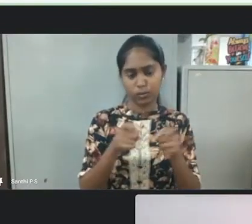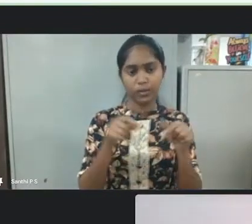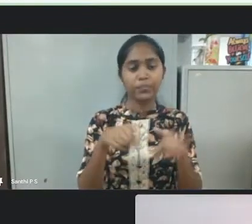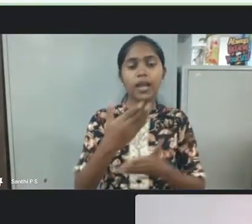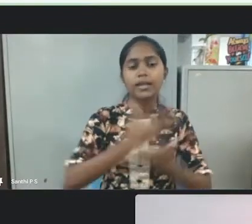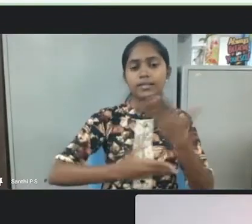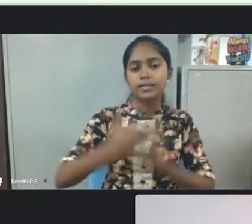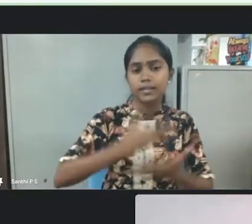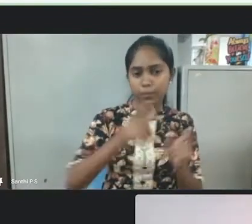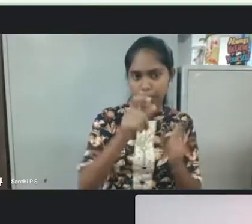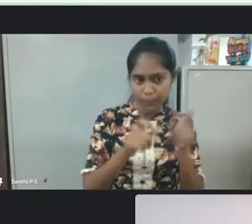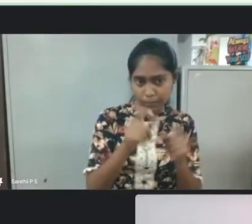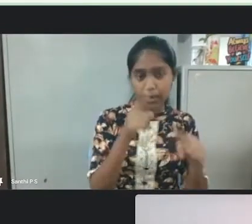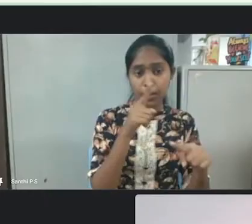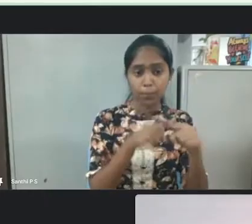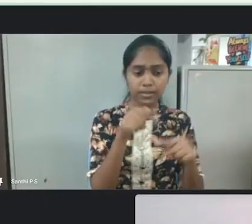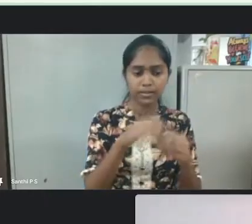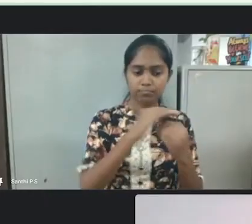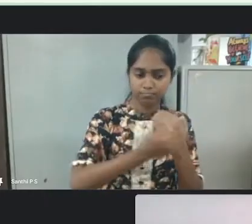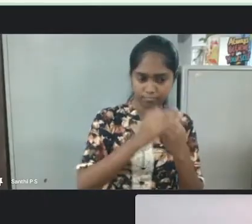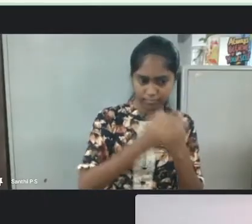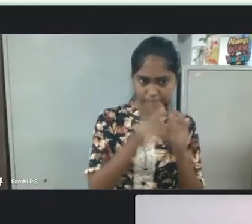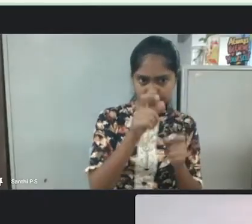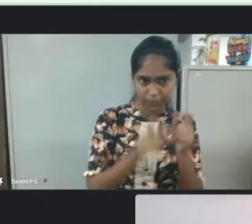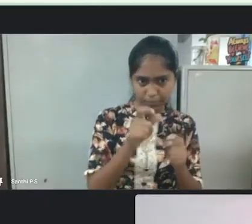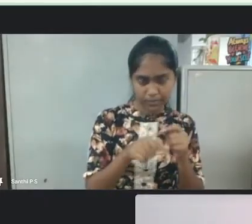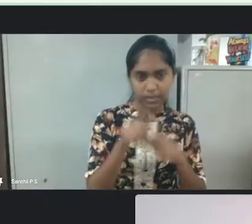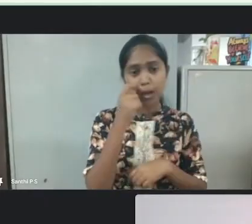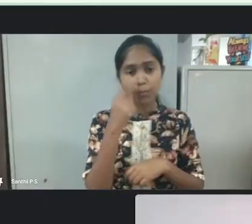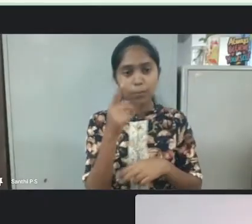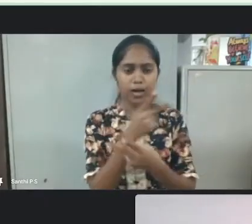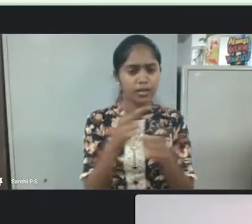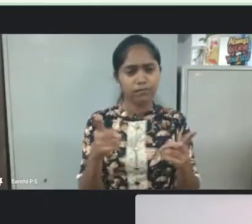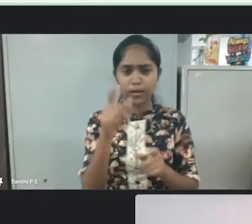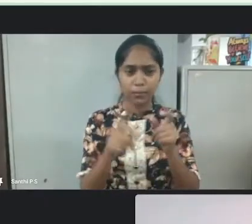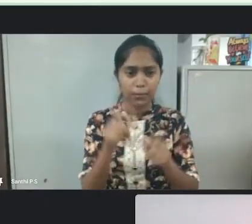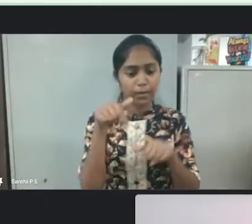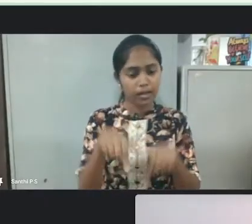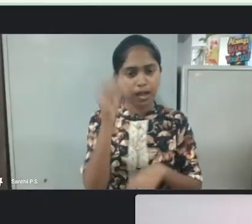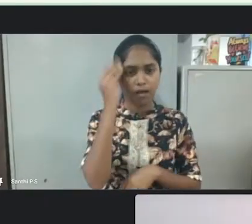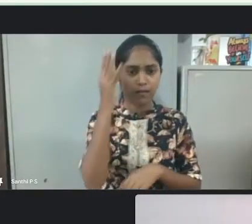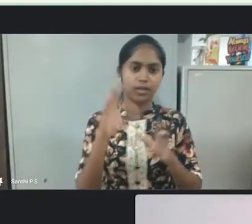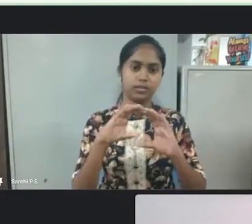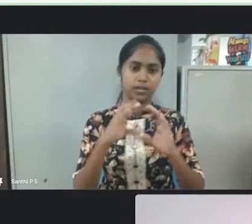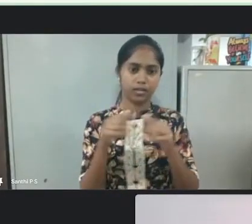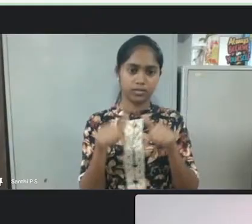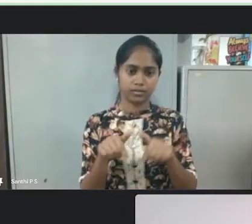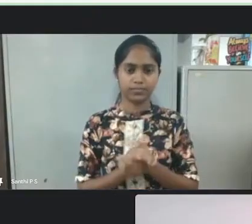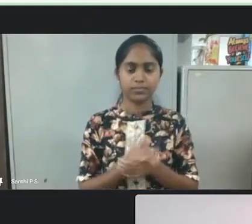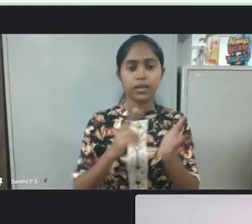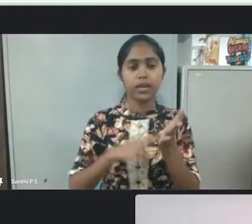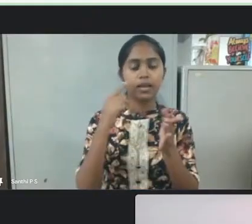അവരെ പരിപാലിക്കുന്നവർക്കും രക്ഷകർത്താക്കൾക്കും ഭിന്നശേഷി മേഖലയിൽ പ്രവർത്തിക്കുന്നവർക്കും വേണ്ടിയാണ്. നിഡാസിൽ 1 മണിക്കൂർ